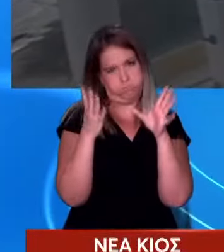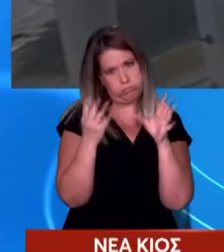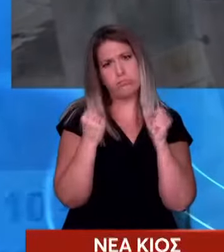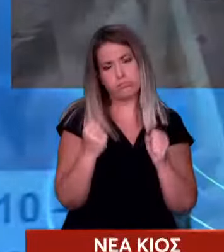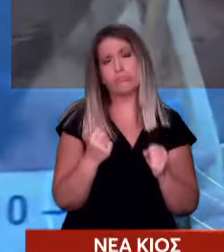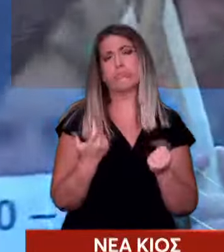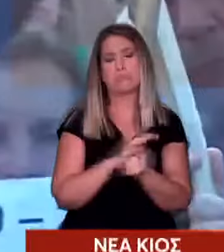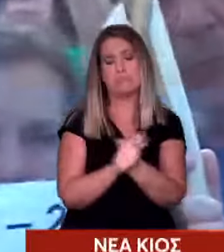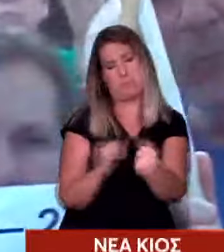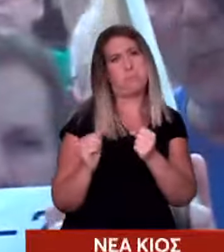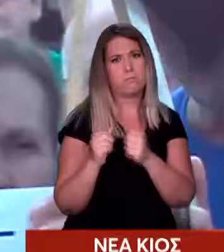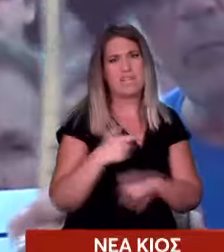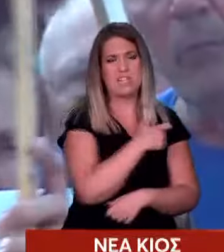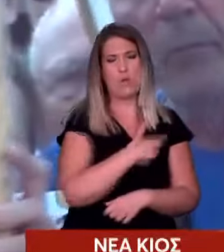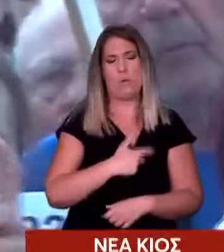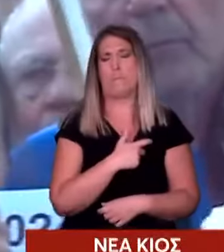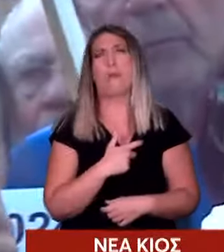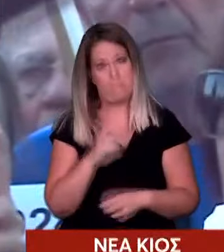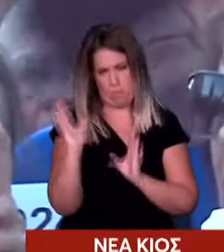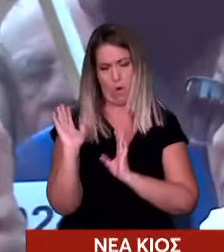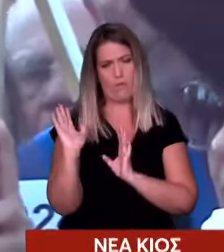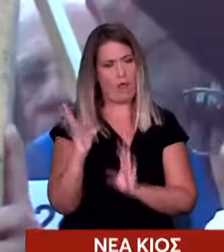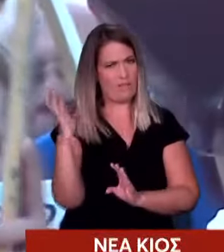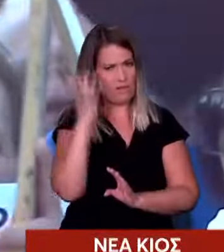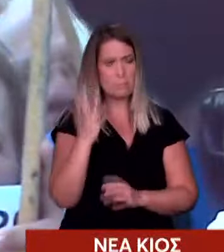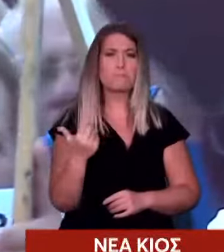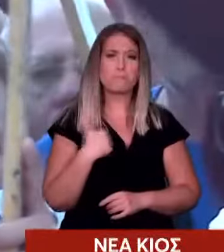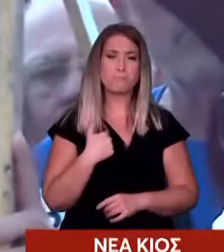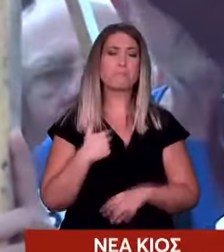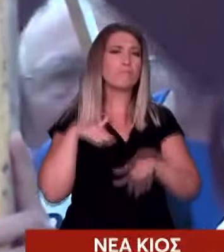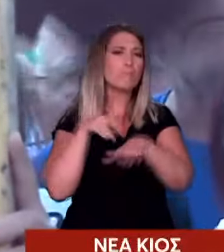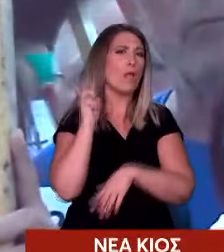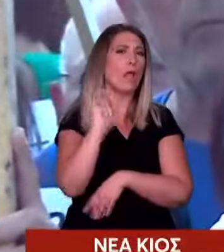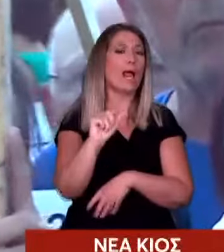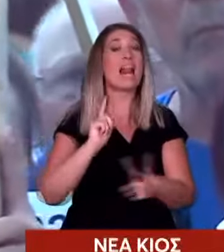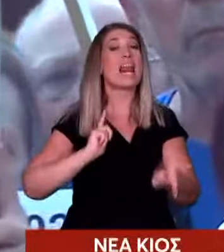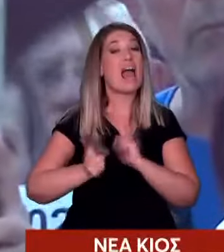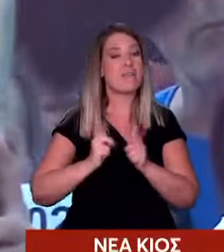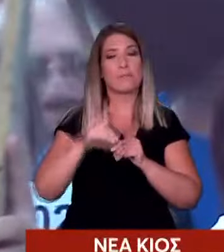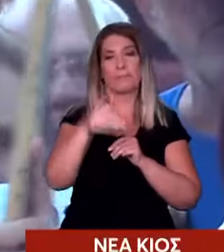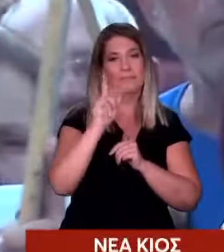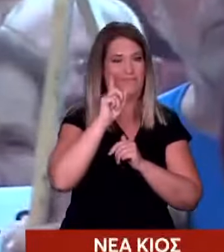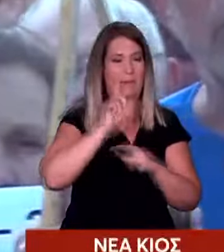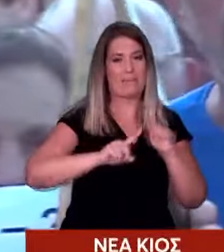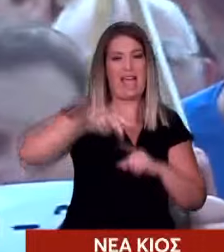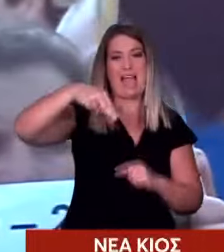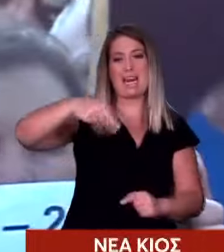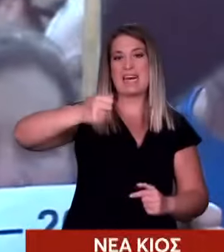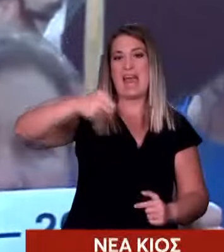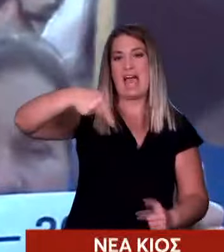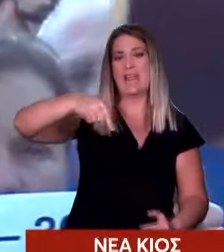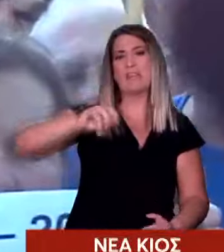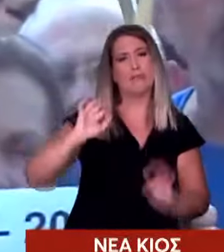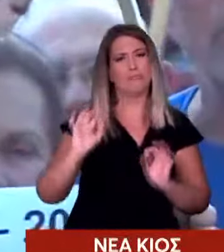εδώ στο χέρι. Λοιπόν, καθώς πηγαίναμε στο δρόμο μας προς Ναύπλιο, εγώ και η Νάντια, έτσι, πήγαμε προς